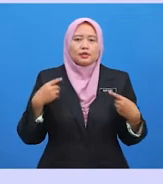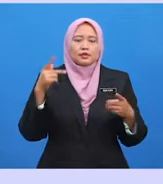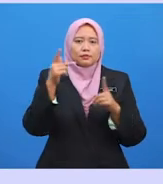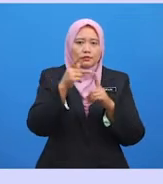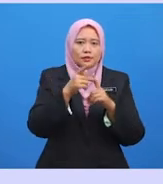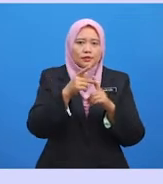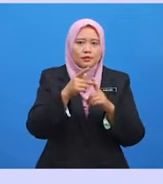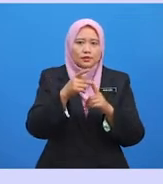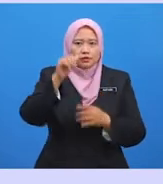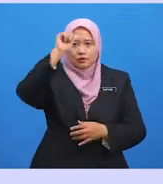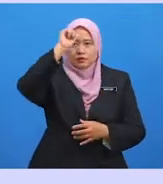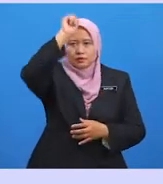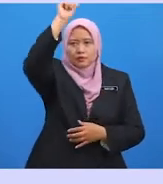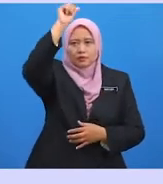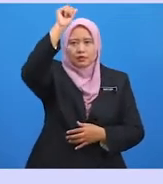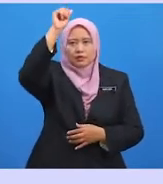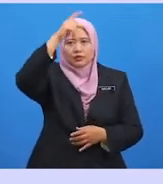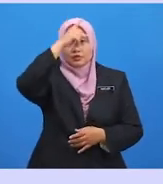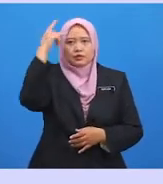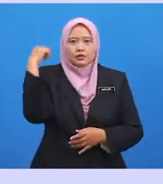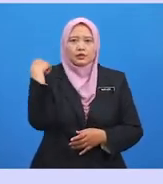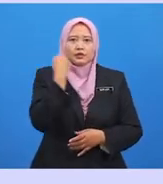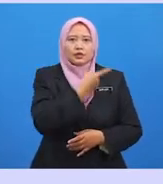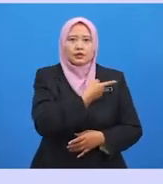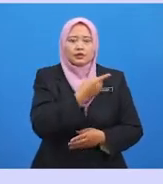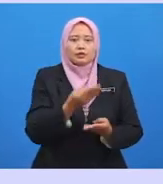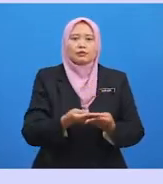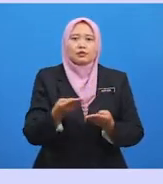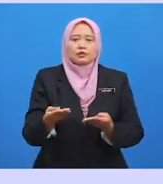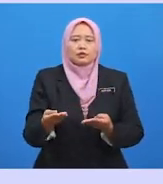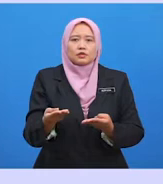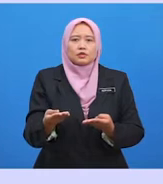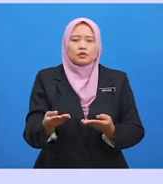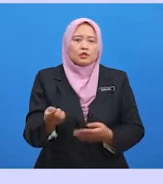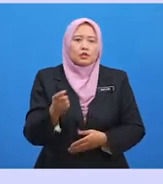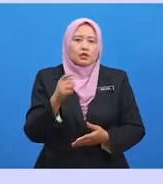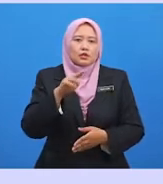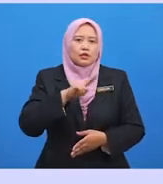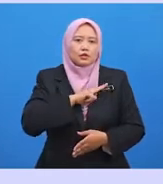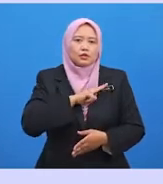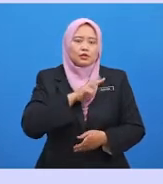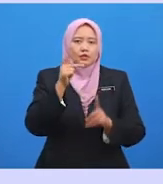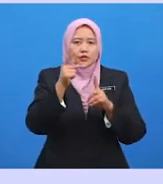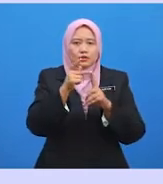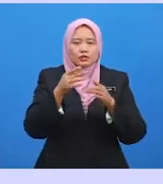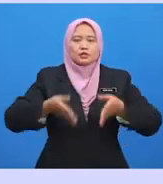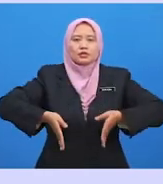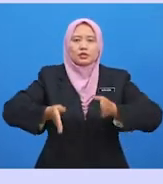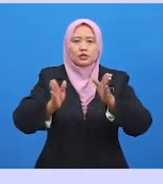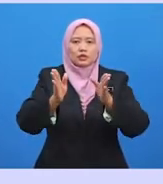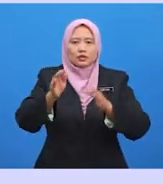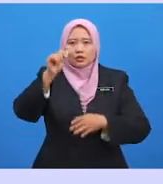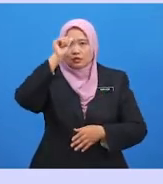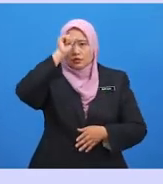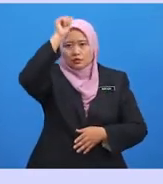Waduh jalan Allah dan niat karena Allah Ta'ala kedua meningkatkan ketakwaan